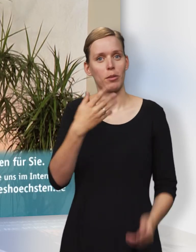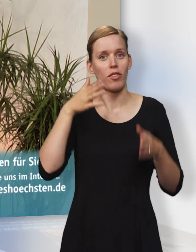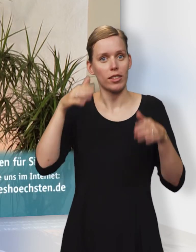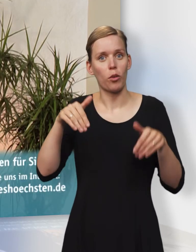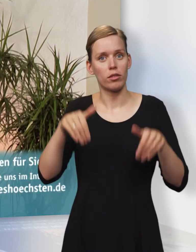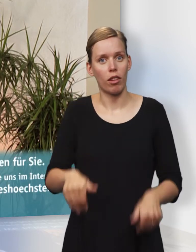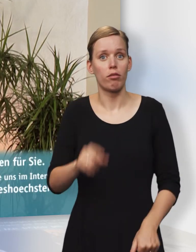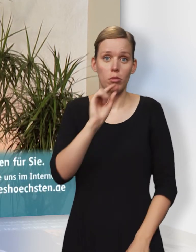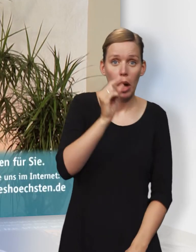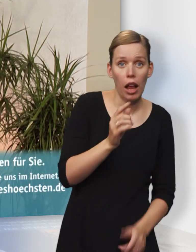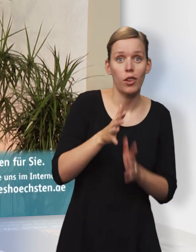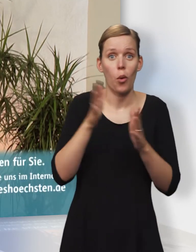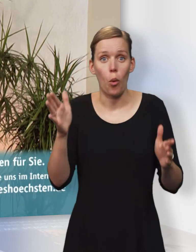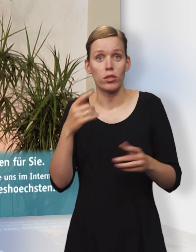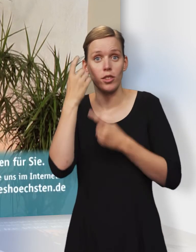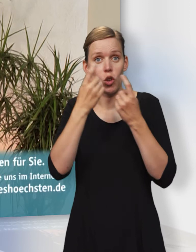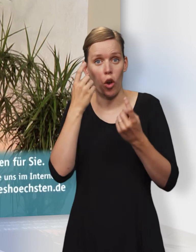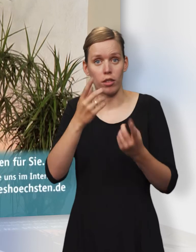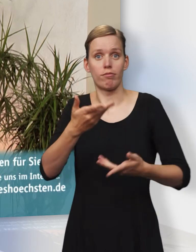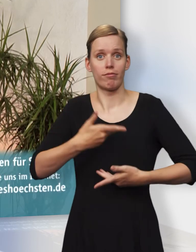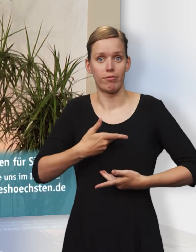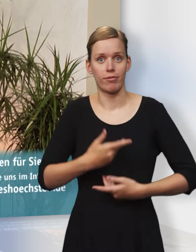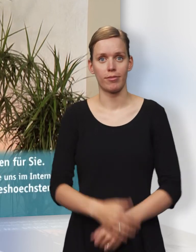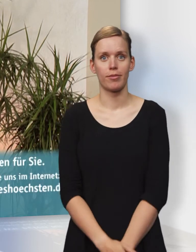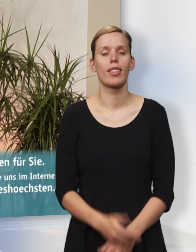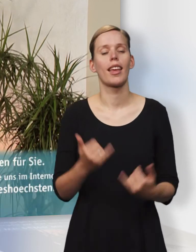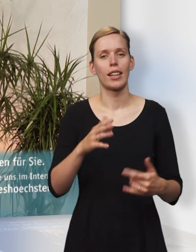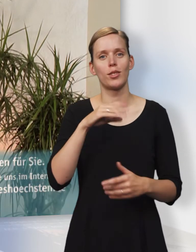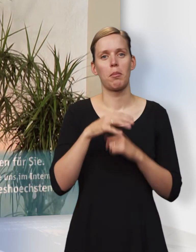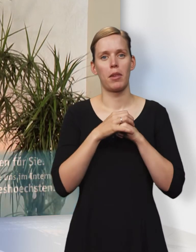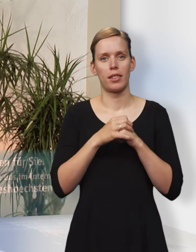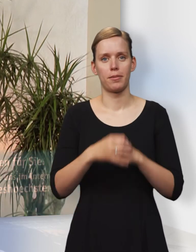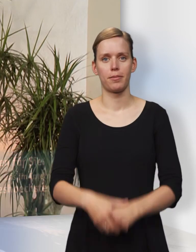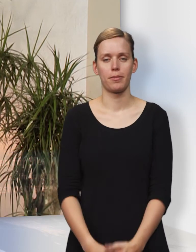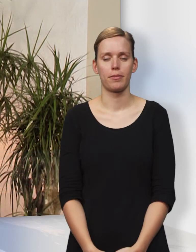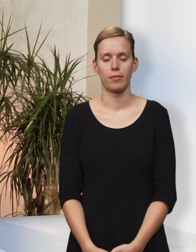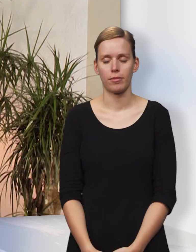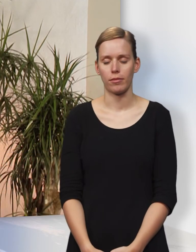uns Ihre kleinen und großen Sorgen anvertrauen. Jetzt lassen Sie uns beten.